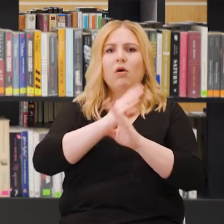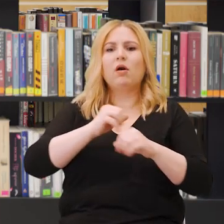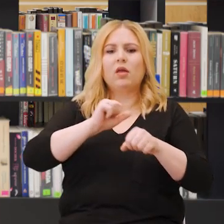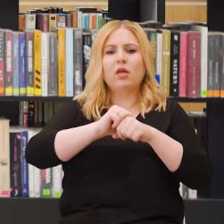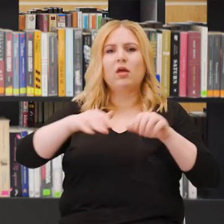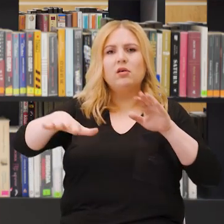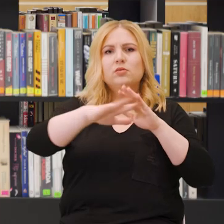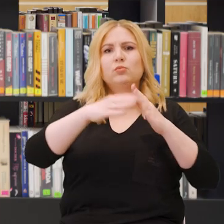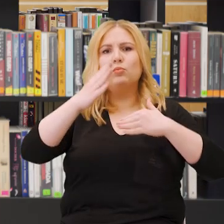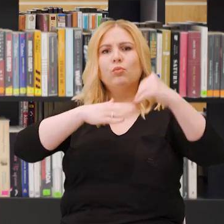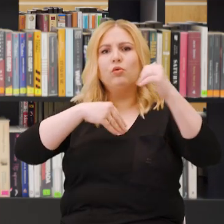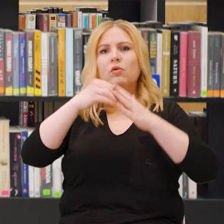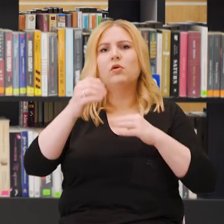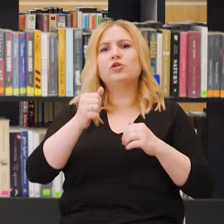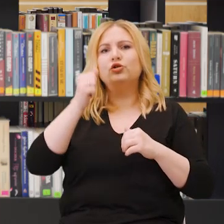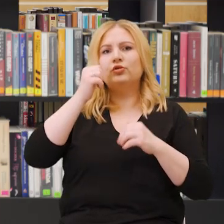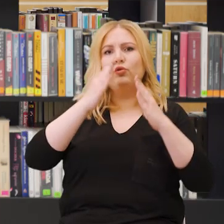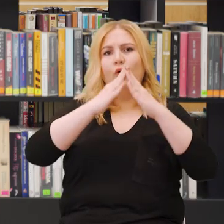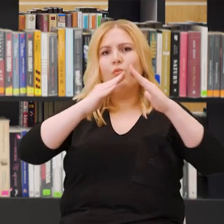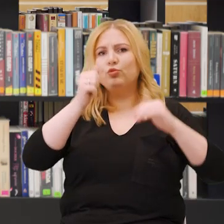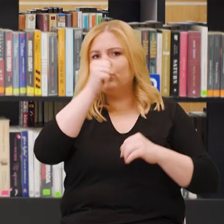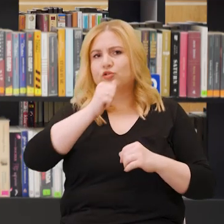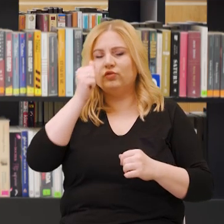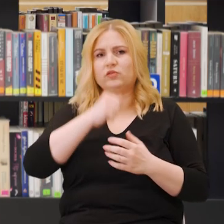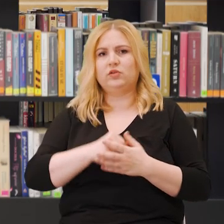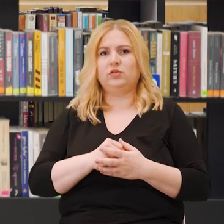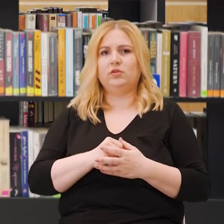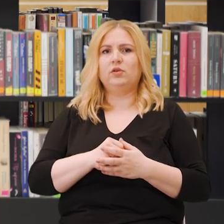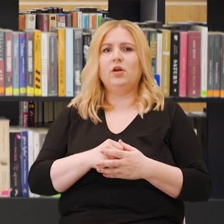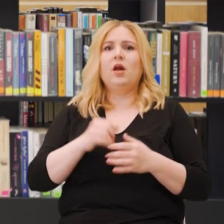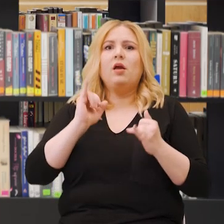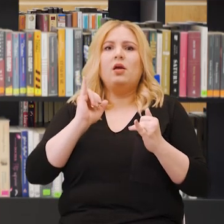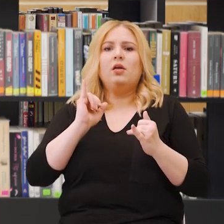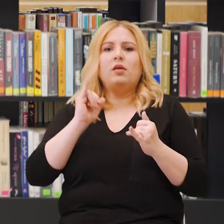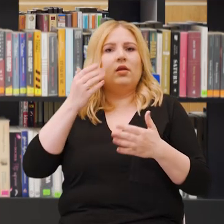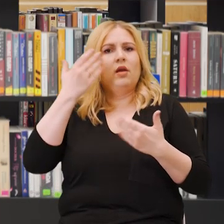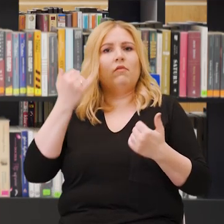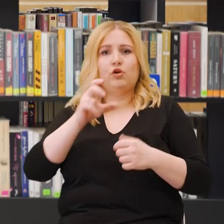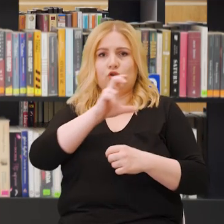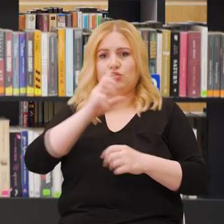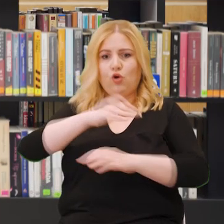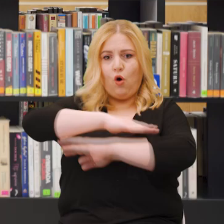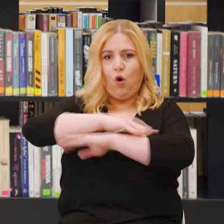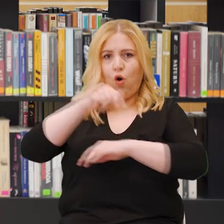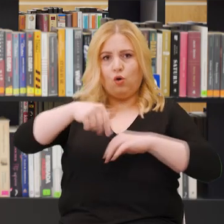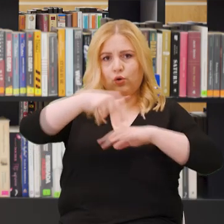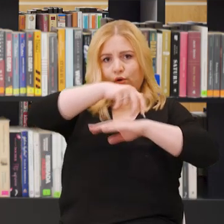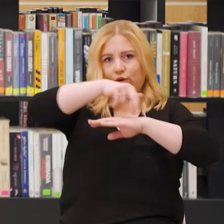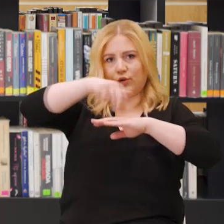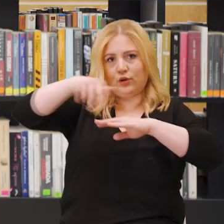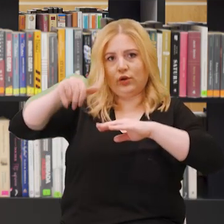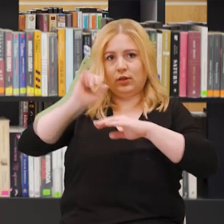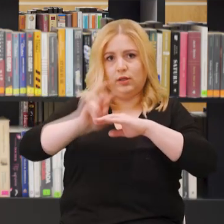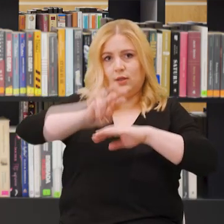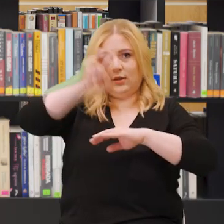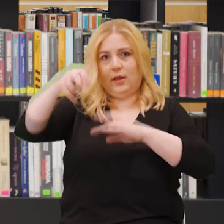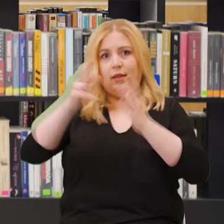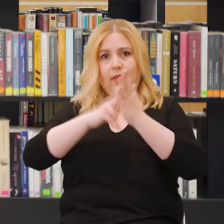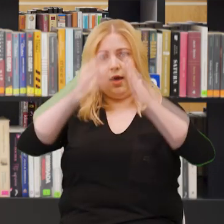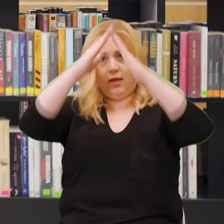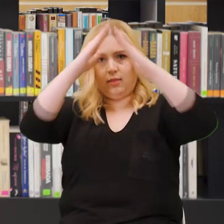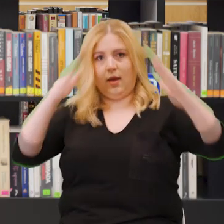były do połowy chlewikiem z nierogacizną. Gdyby nawet zdołała przejść po wąskim gzymsie pod oknem, zeskoczyć